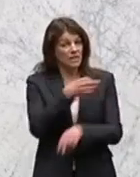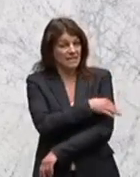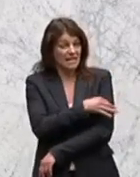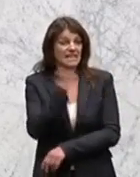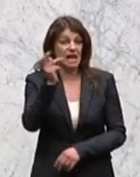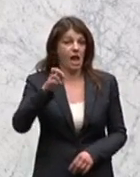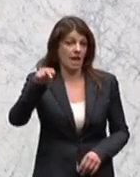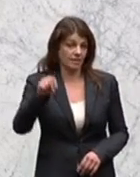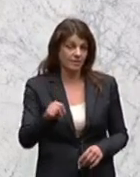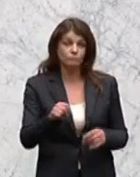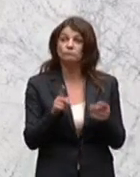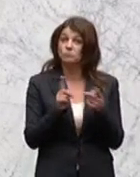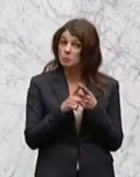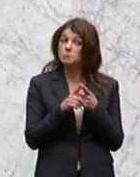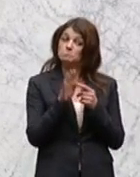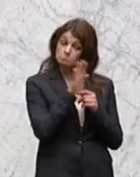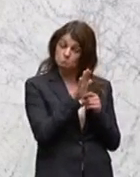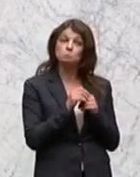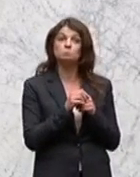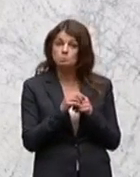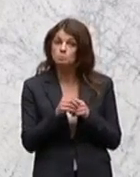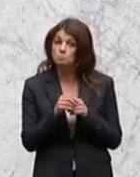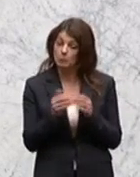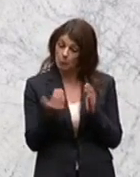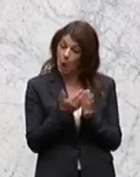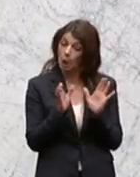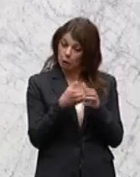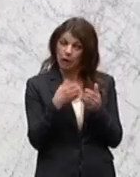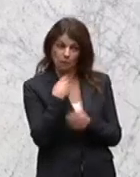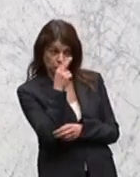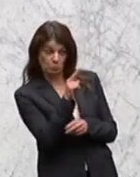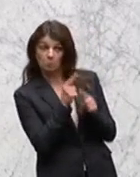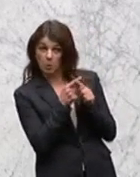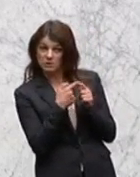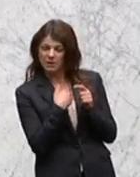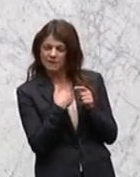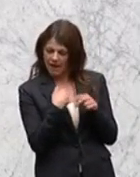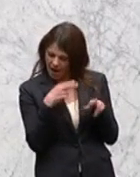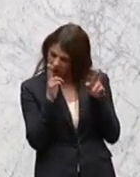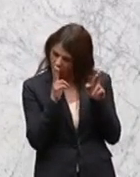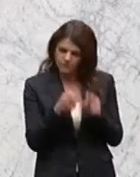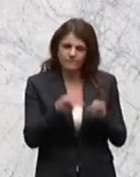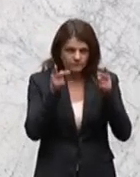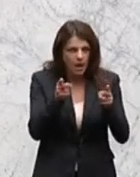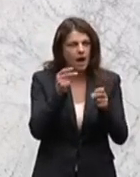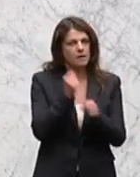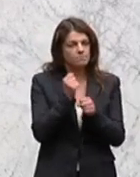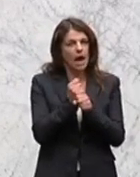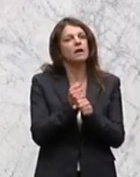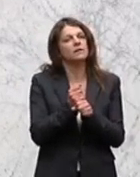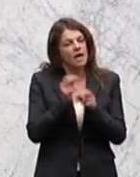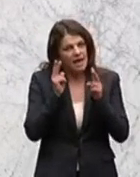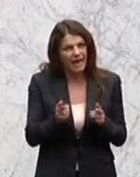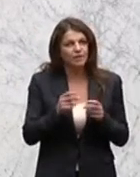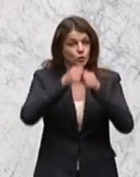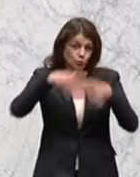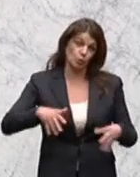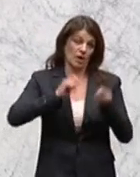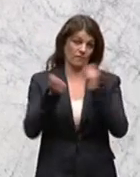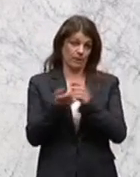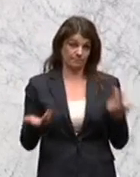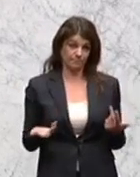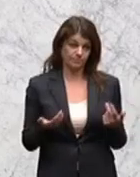im Produktionsbetrieb ein Feuer ausbricht, die Mitarbeiter durch den Notausgang die Flucht ergreifen und just in diesem